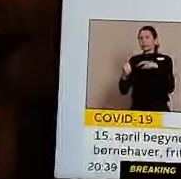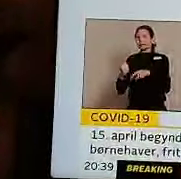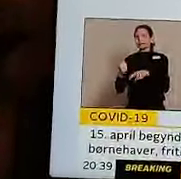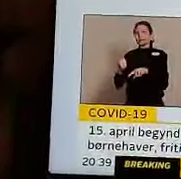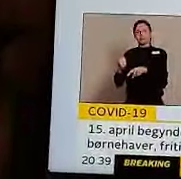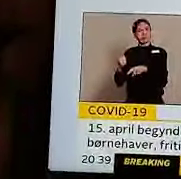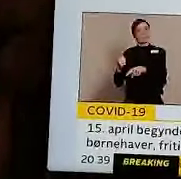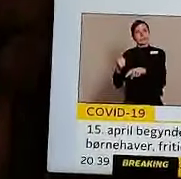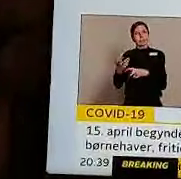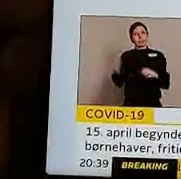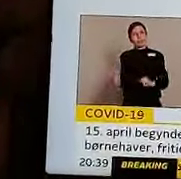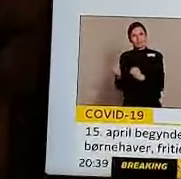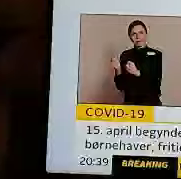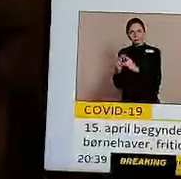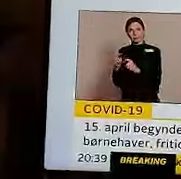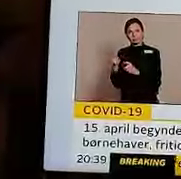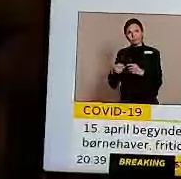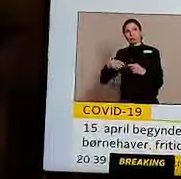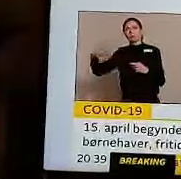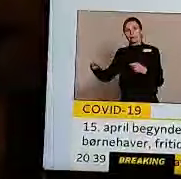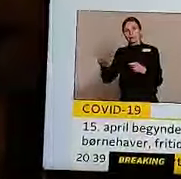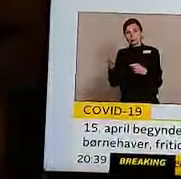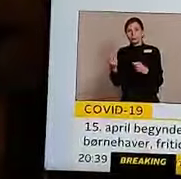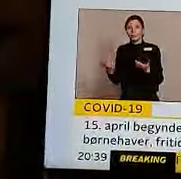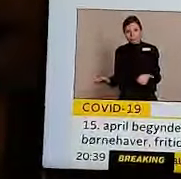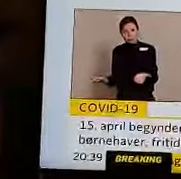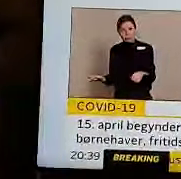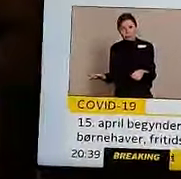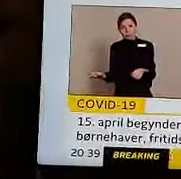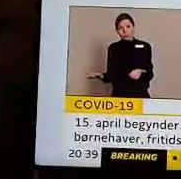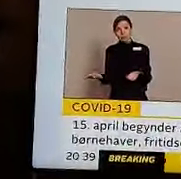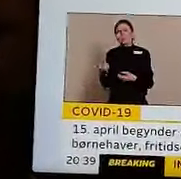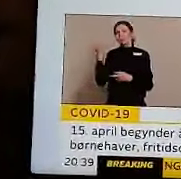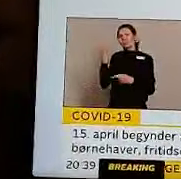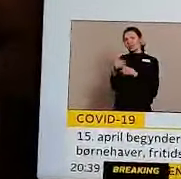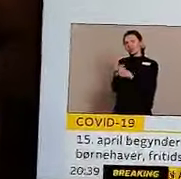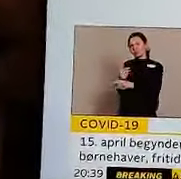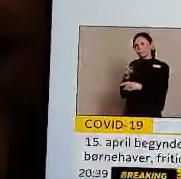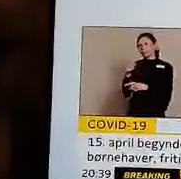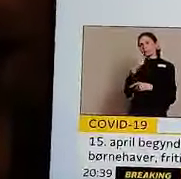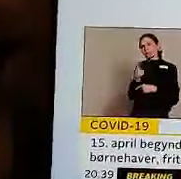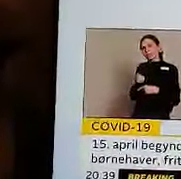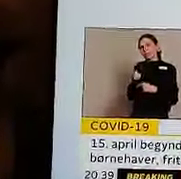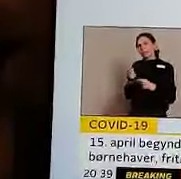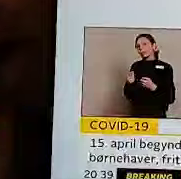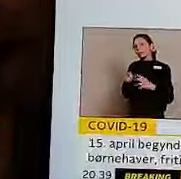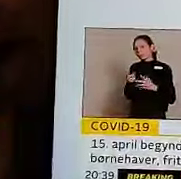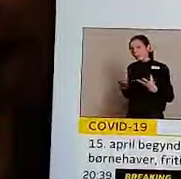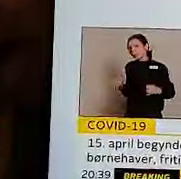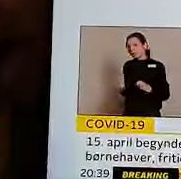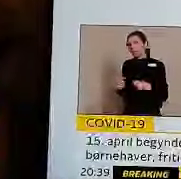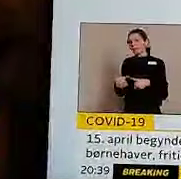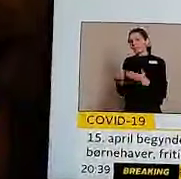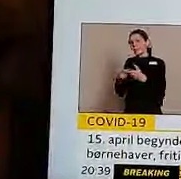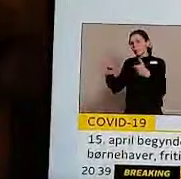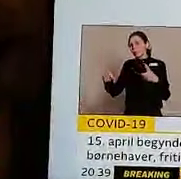ويتعرض إلى مخالفة, كما حصل مثلا في ألمانيا يعرض إلى مخالفات